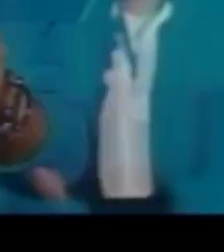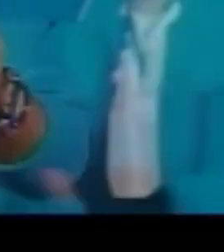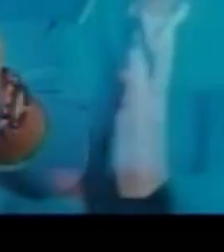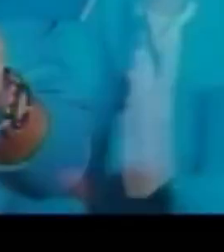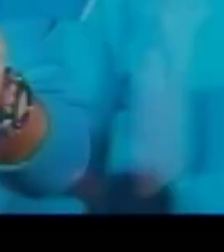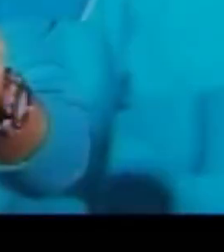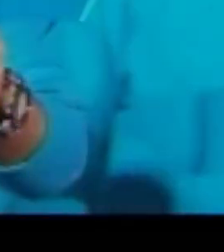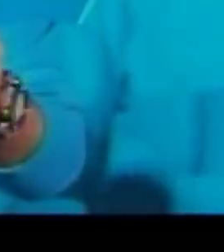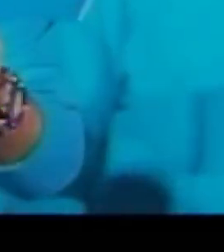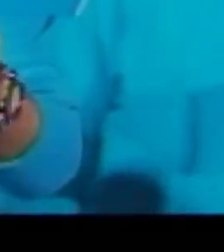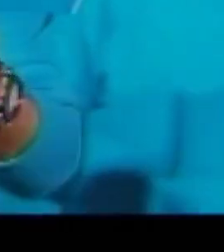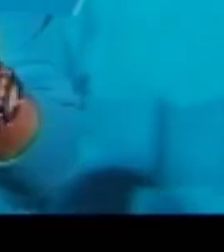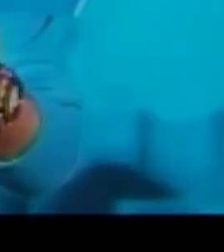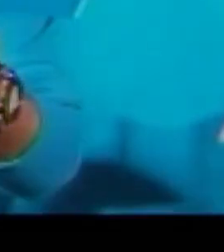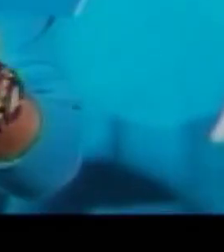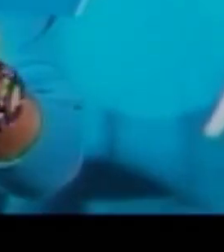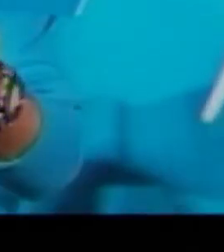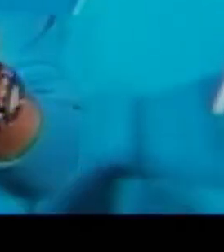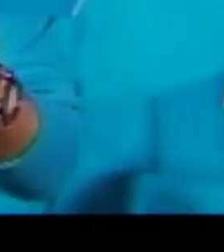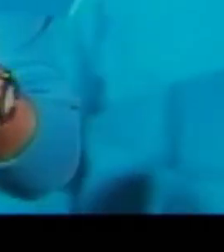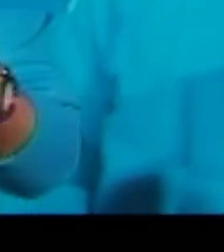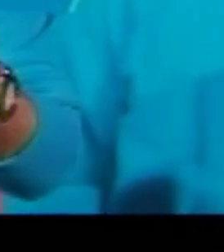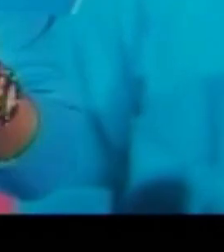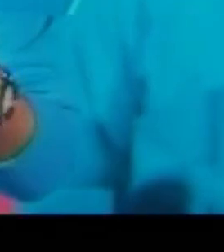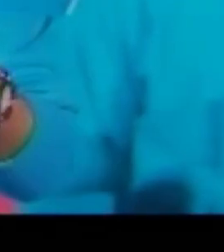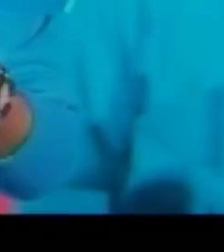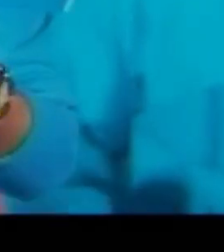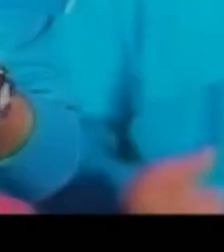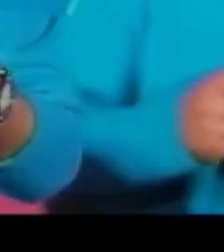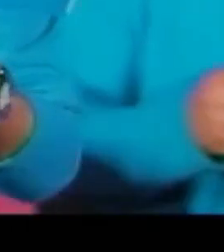الله الكلمه